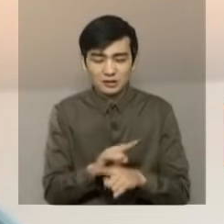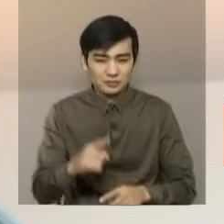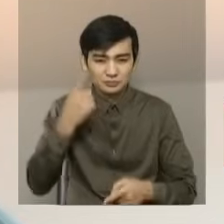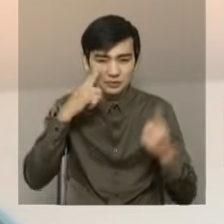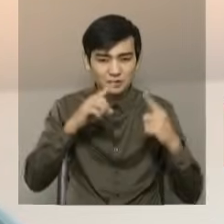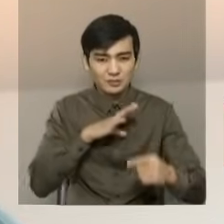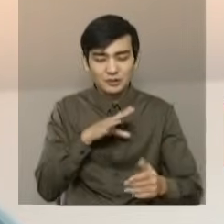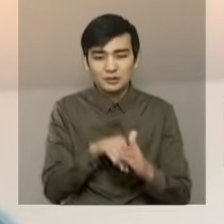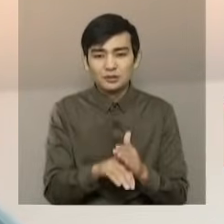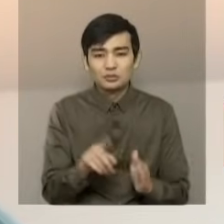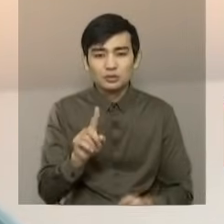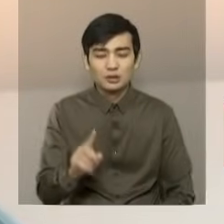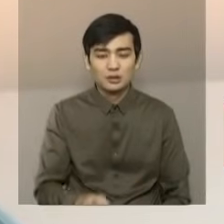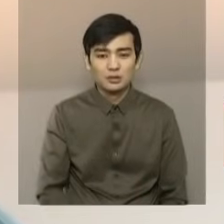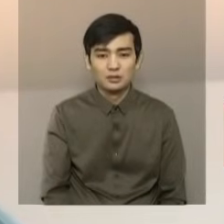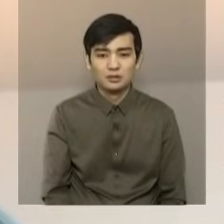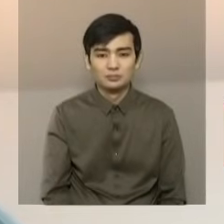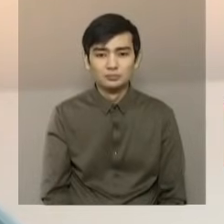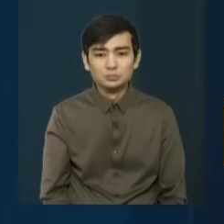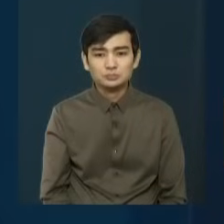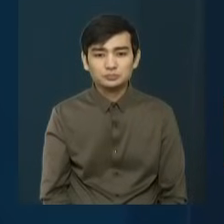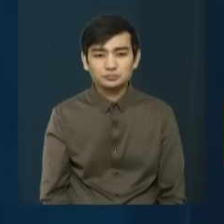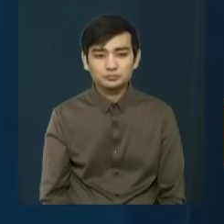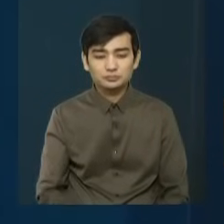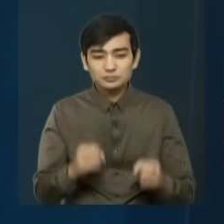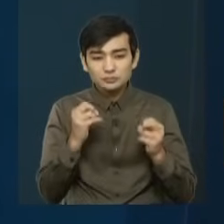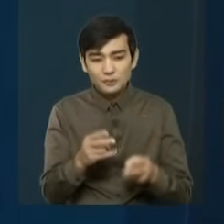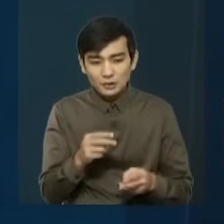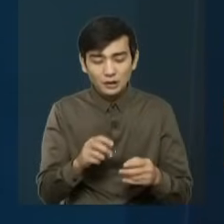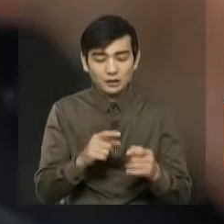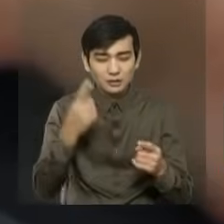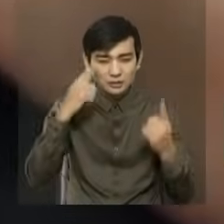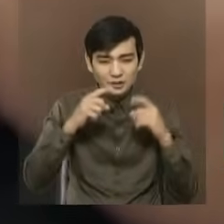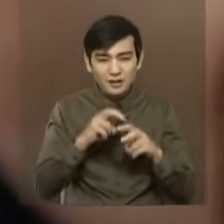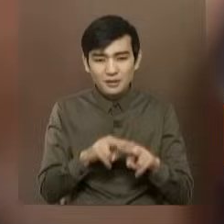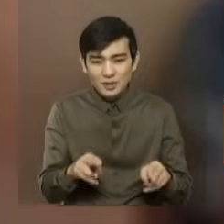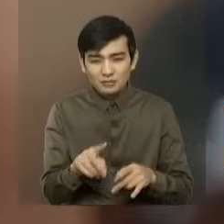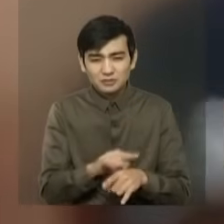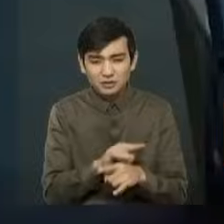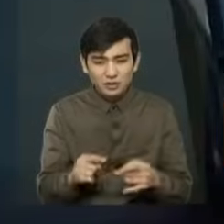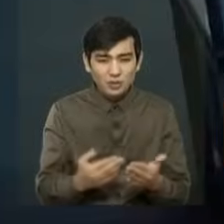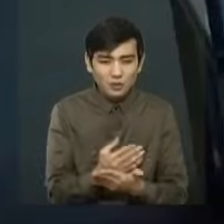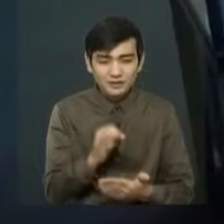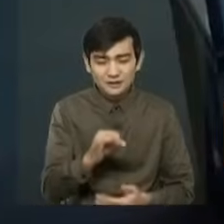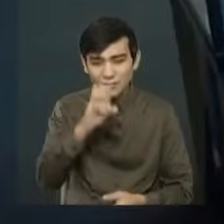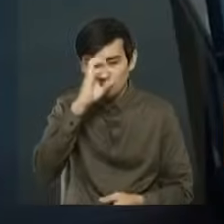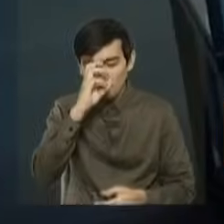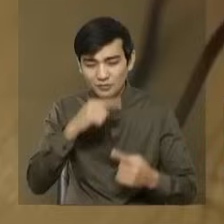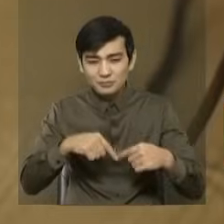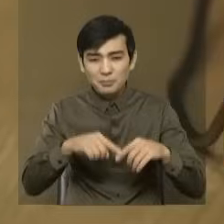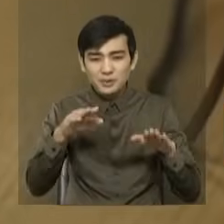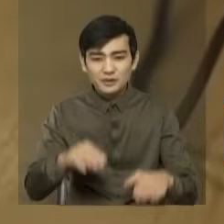ущерб составляет почти 80 млн тенге как им удаётся создавать фейковые новости и государственные информационные